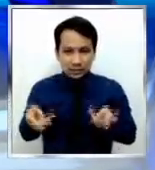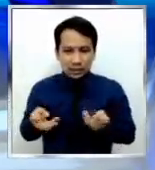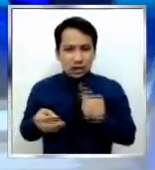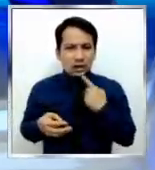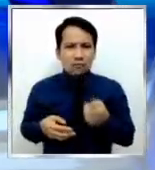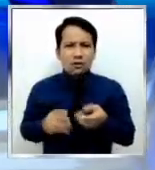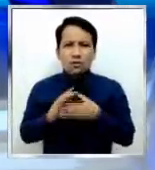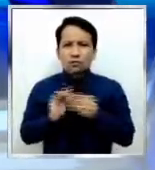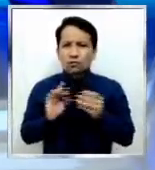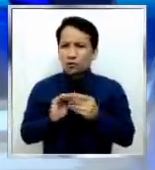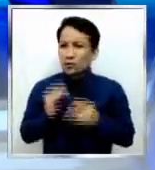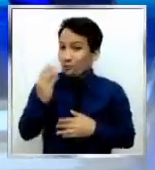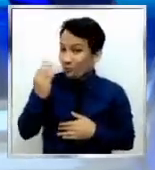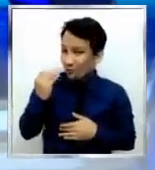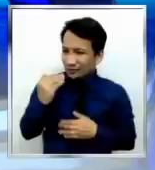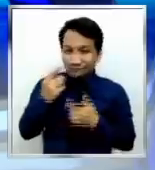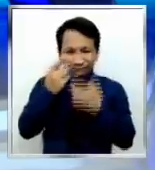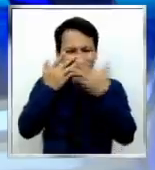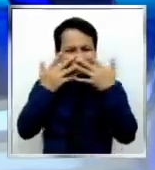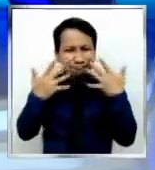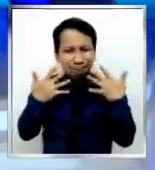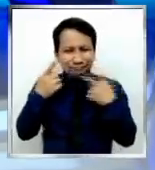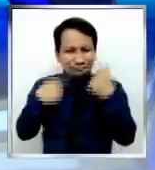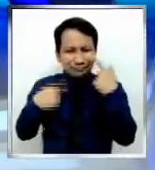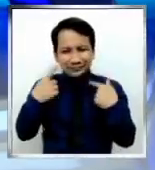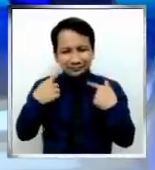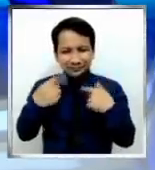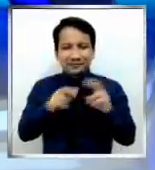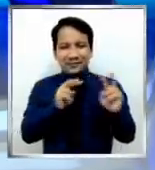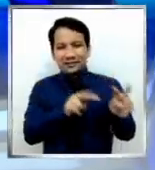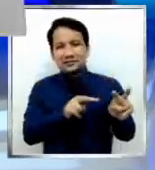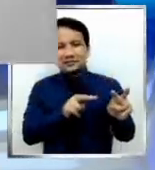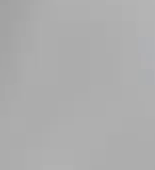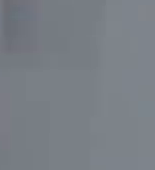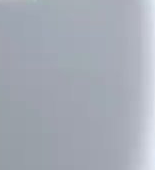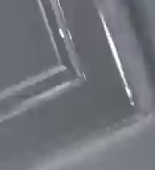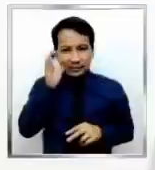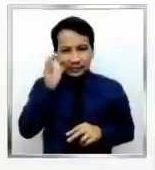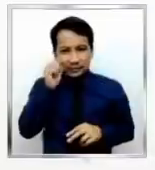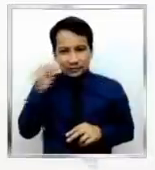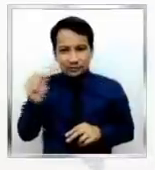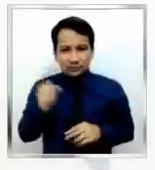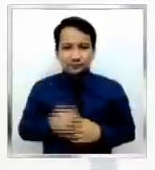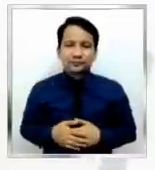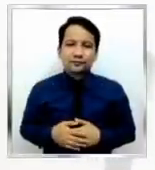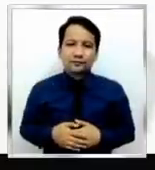kung bakit siya napaiyak pa, tinutukan ni Katrina Son.